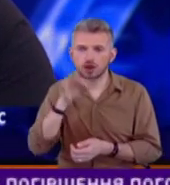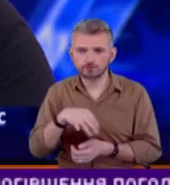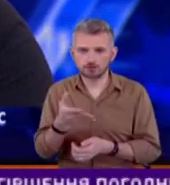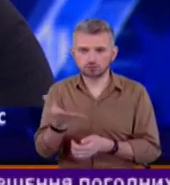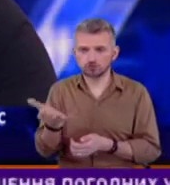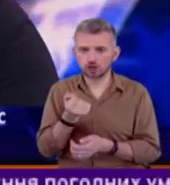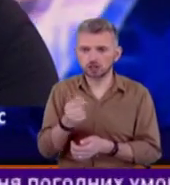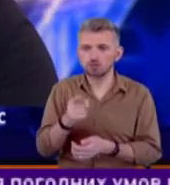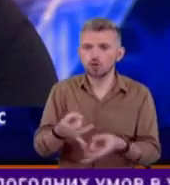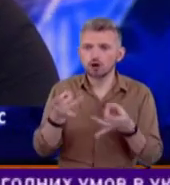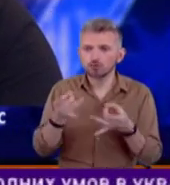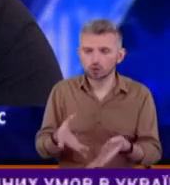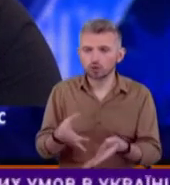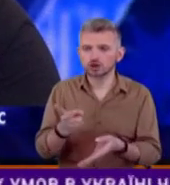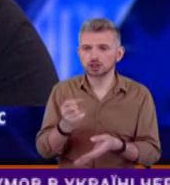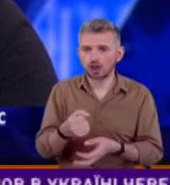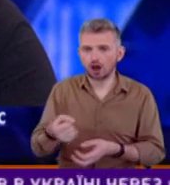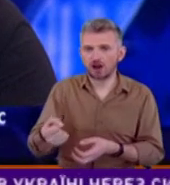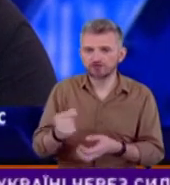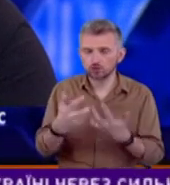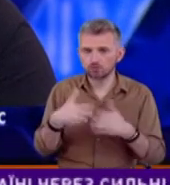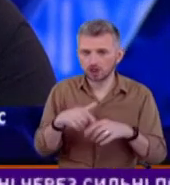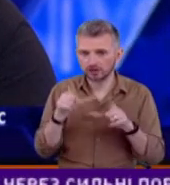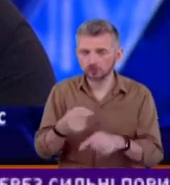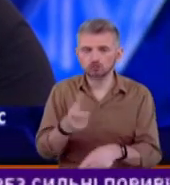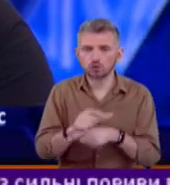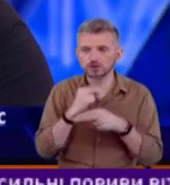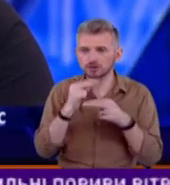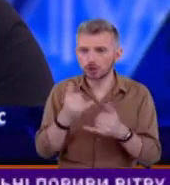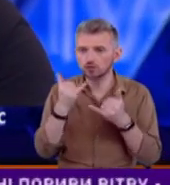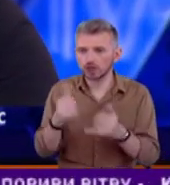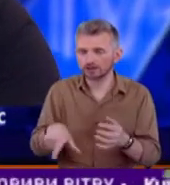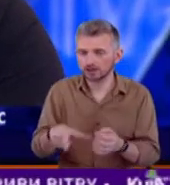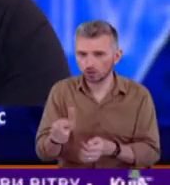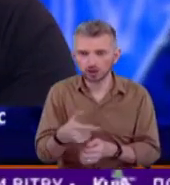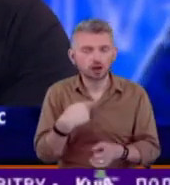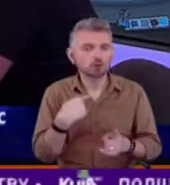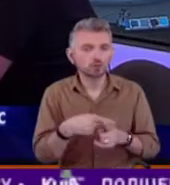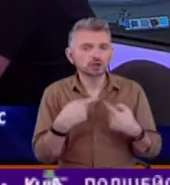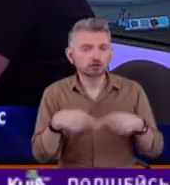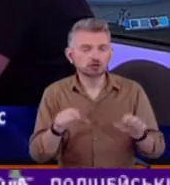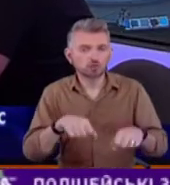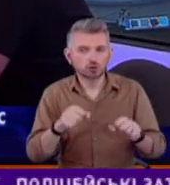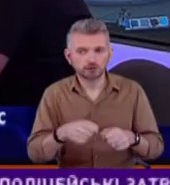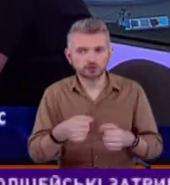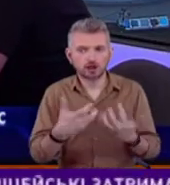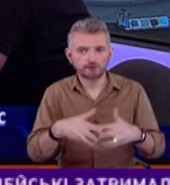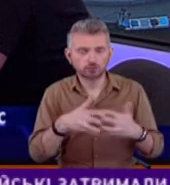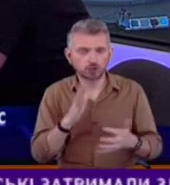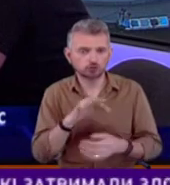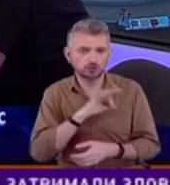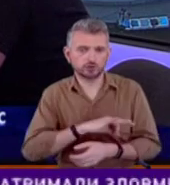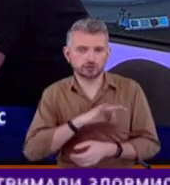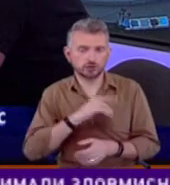потом намного проще на автомате ездить, он больше внимания уделяет більше дороге. Того, він ще можливості цього автомату буде більше